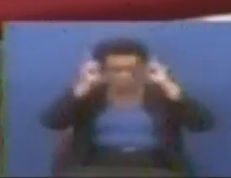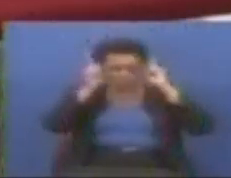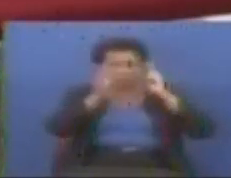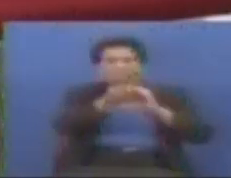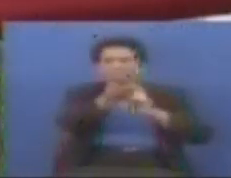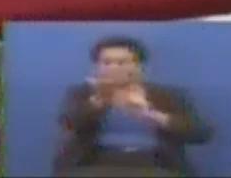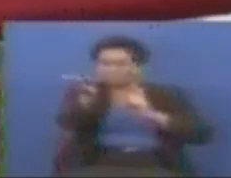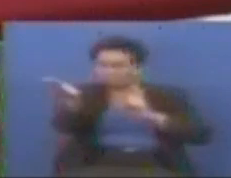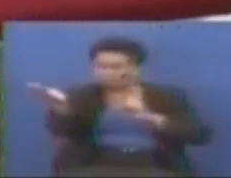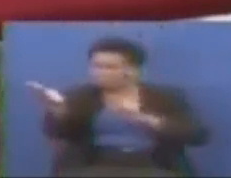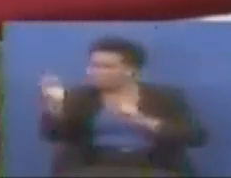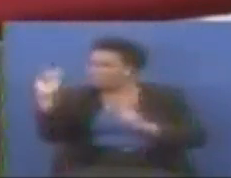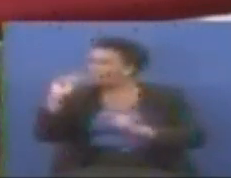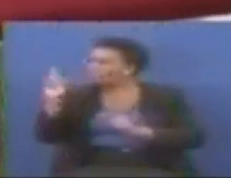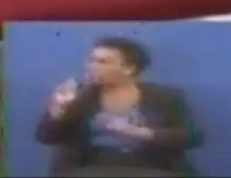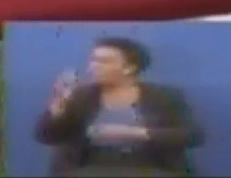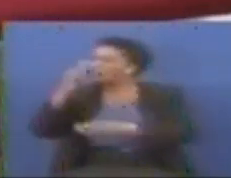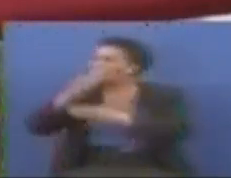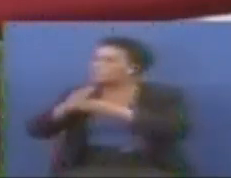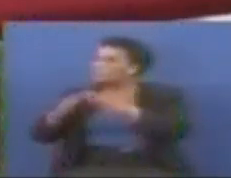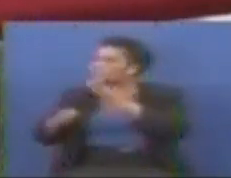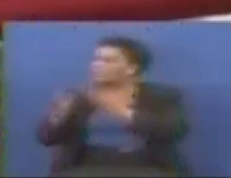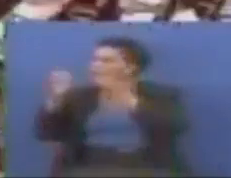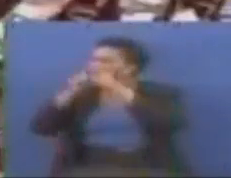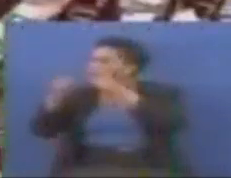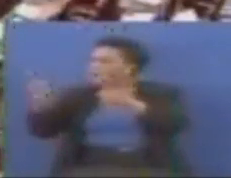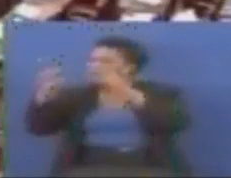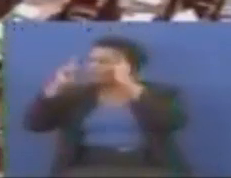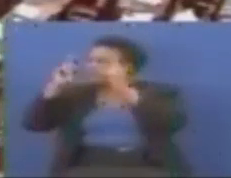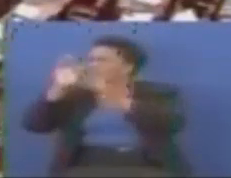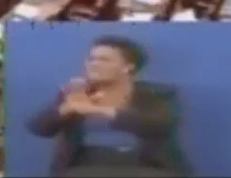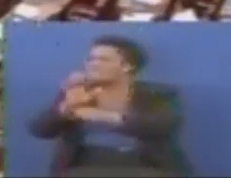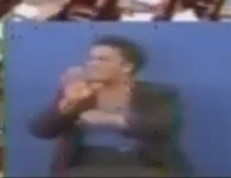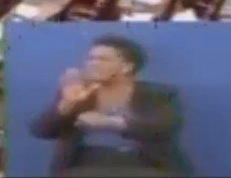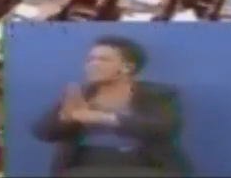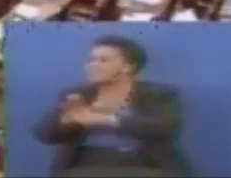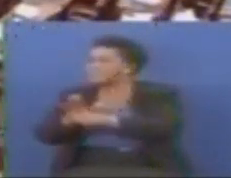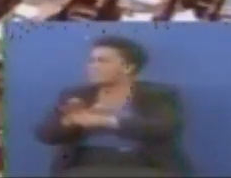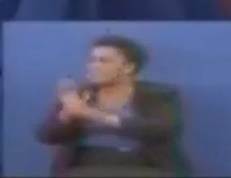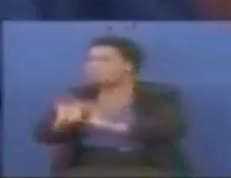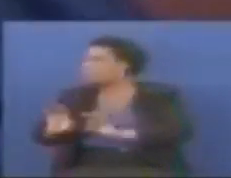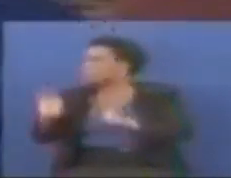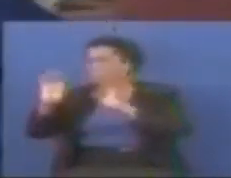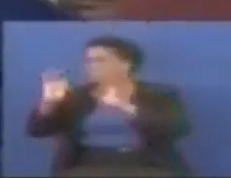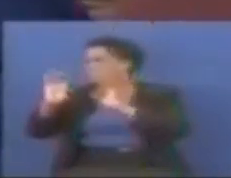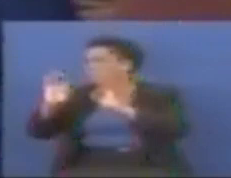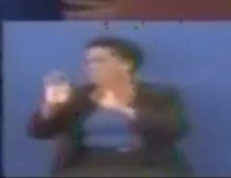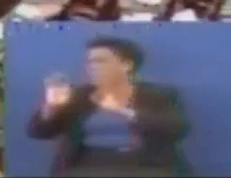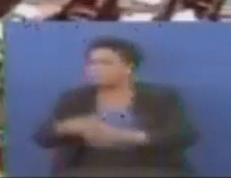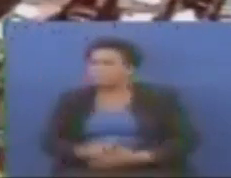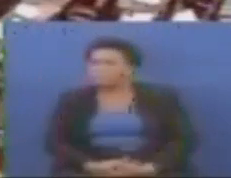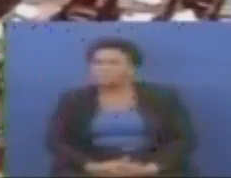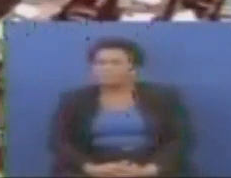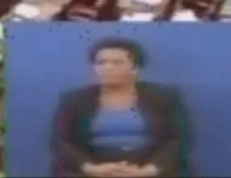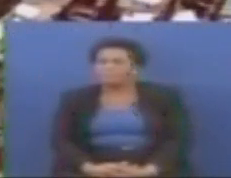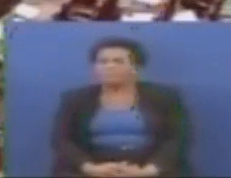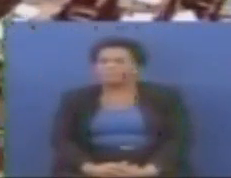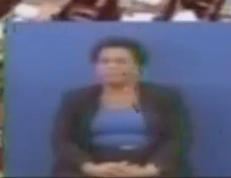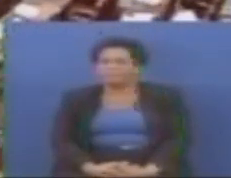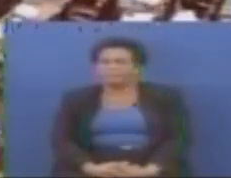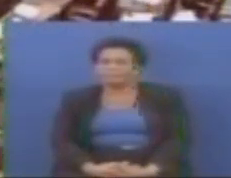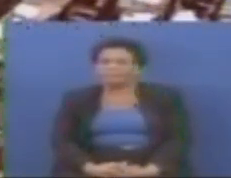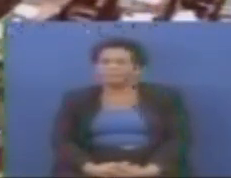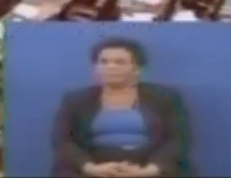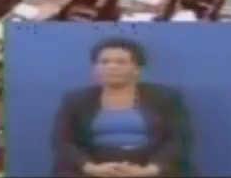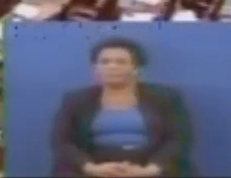shule, na kwa kuwa bado hata private sector inaendelea kujenga vyuo vya ualimu, je, serikali sasa